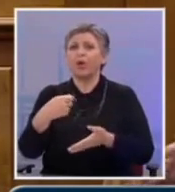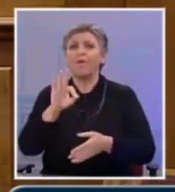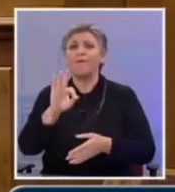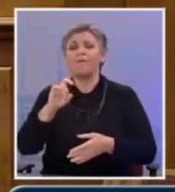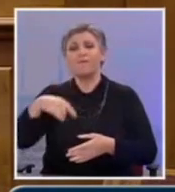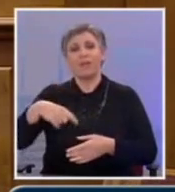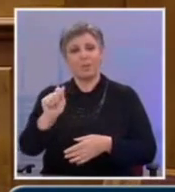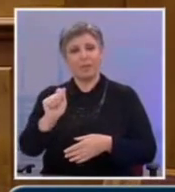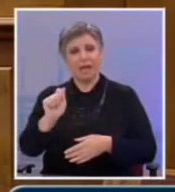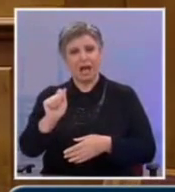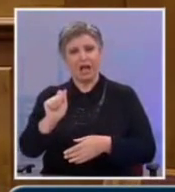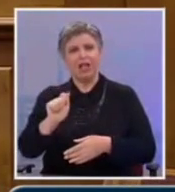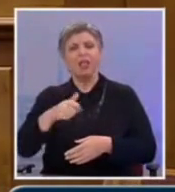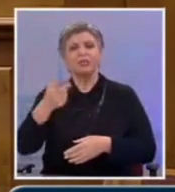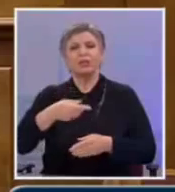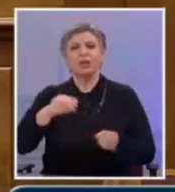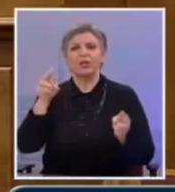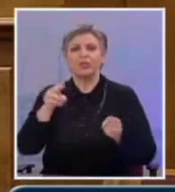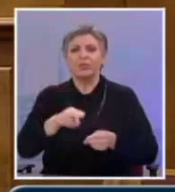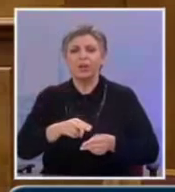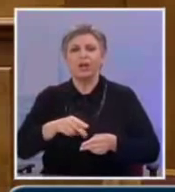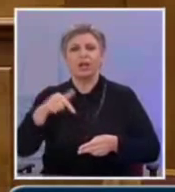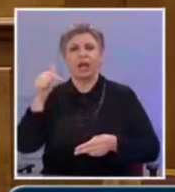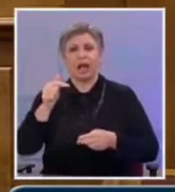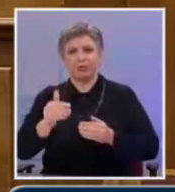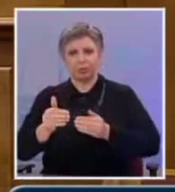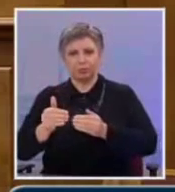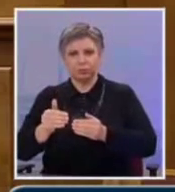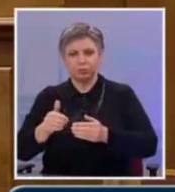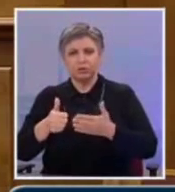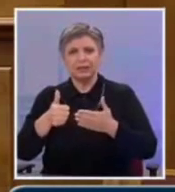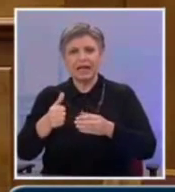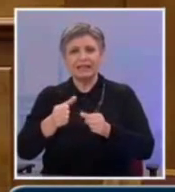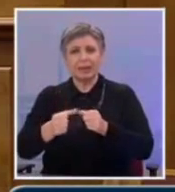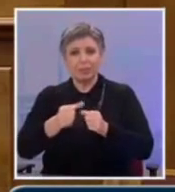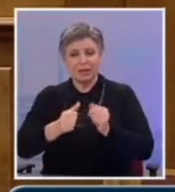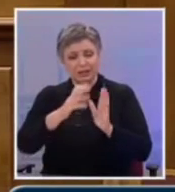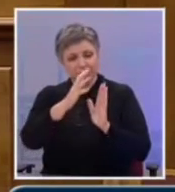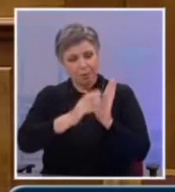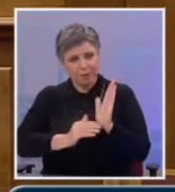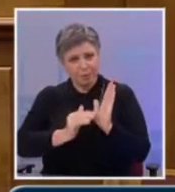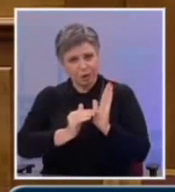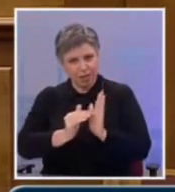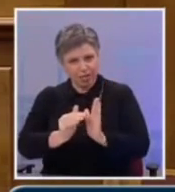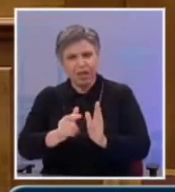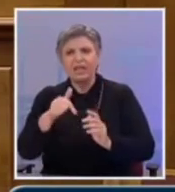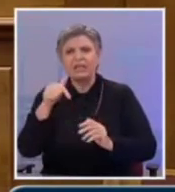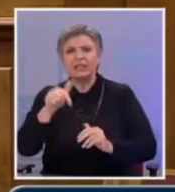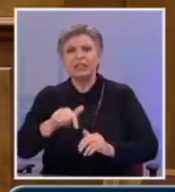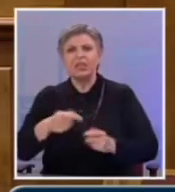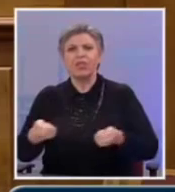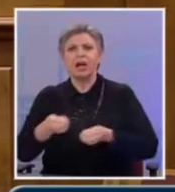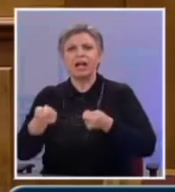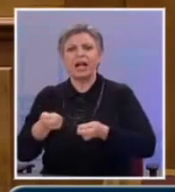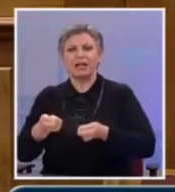με παράταση ενός μήνα ή 6 μηνών του μνημονίου. Αυτό είναι που τους νοιάζει ή ότι όλα αυτά θα υλοποιηθούν διότι έχετε